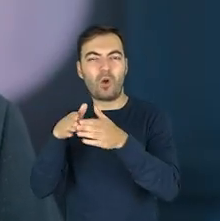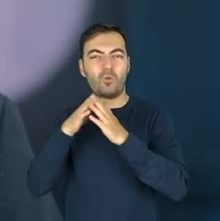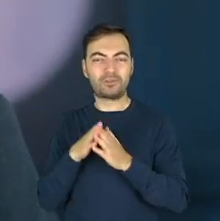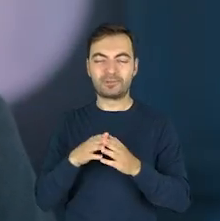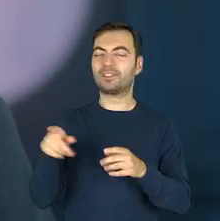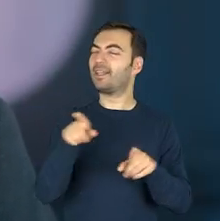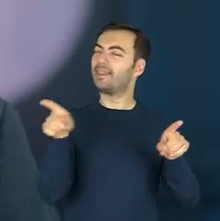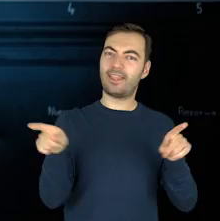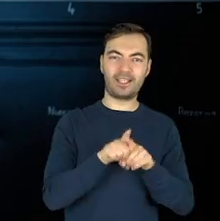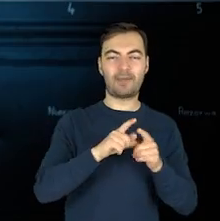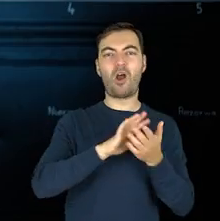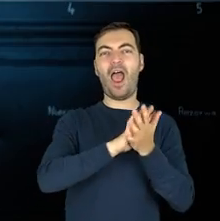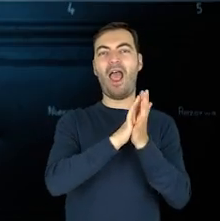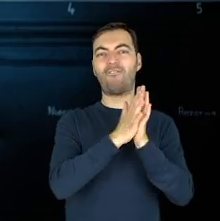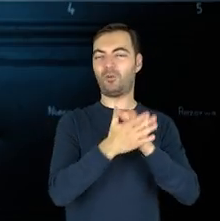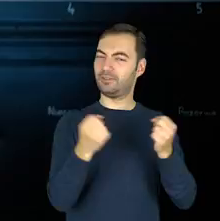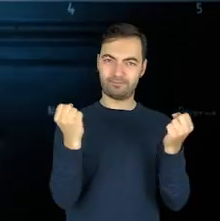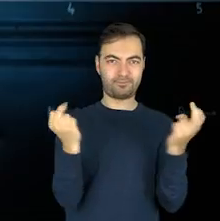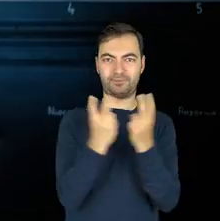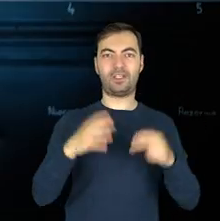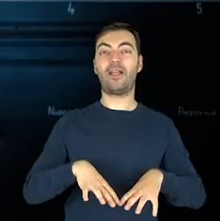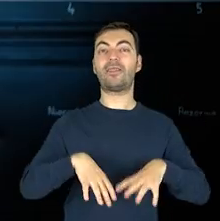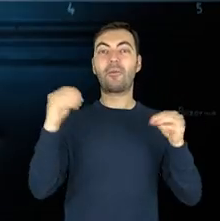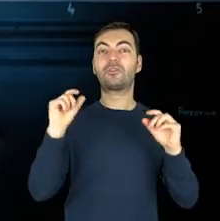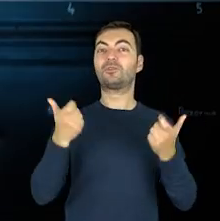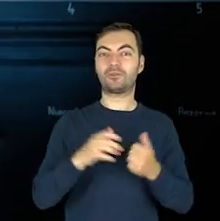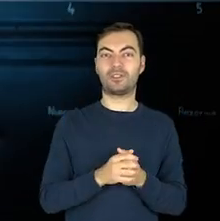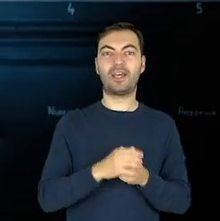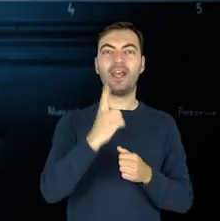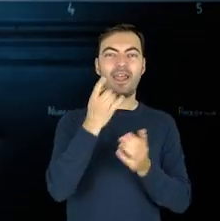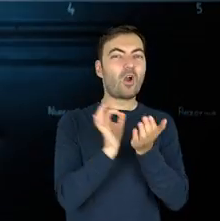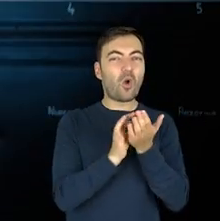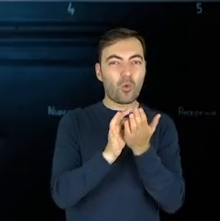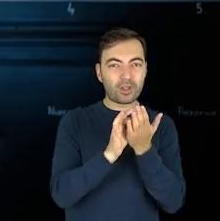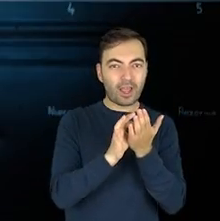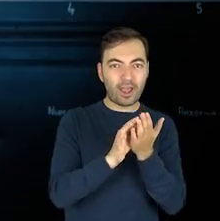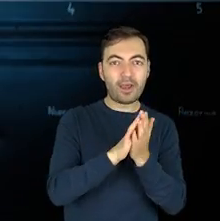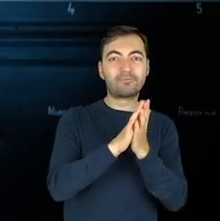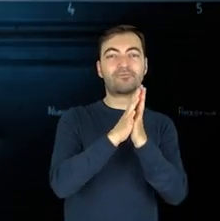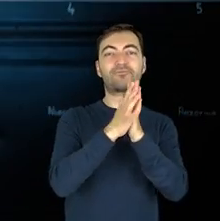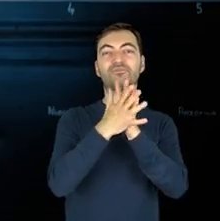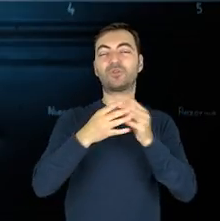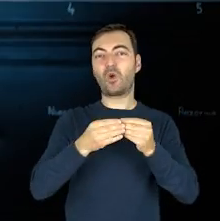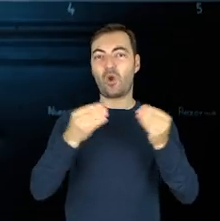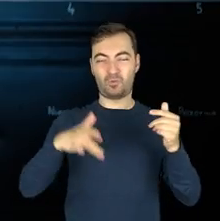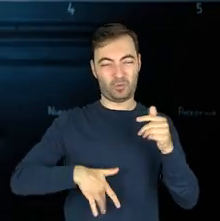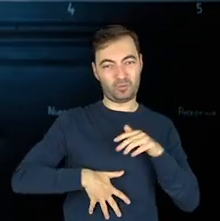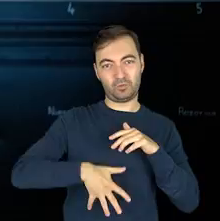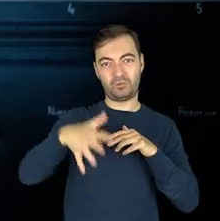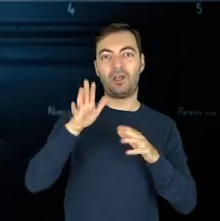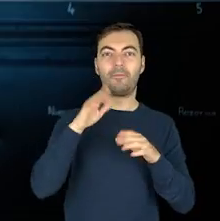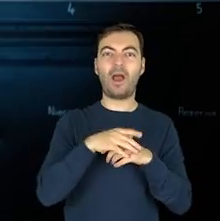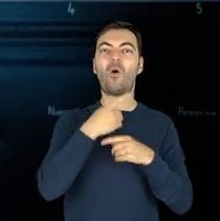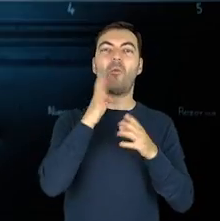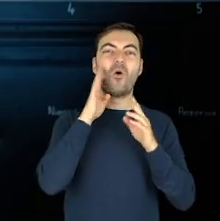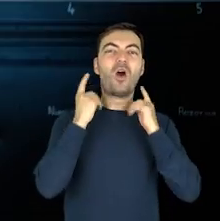samą ewolucyjną drogę. Zaczynał swoje życie jako pojedyncza komórka, a w trakcie rozwoju w łonie matki miał łuki skrzelowe jak ryba,